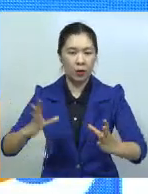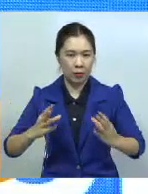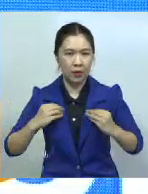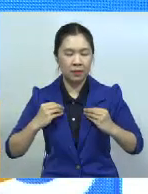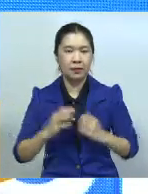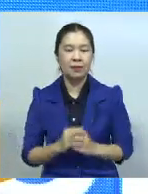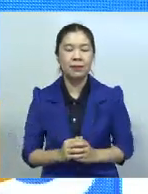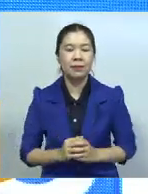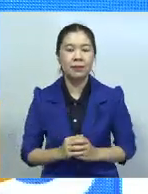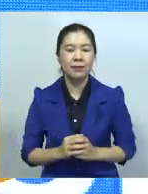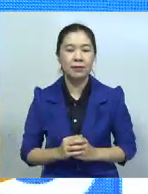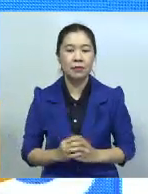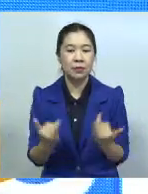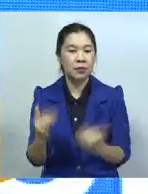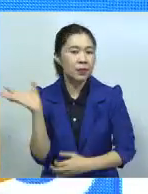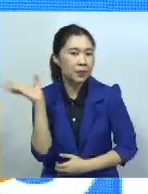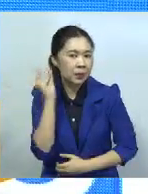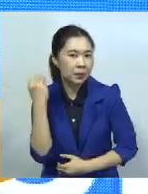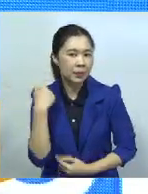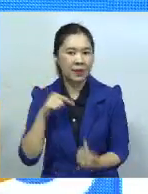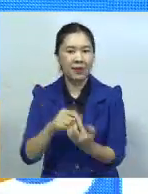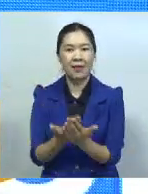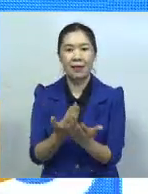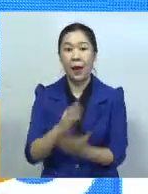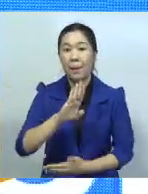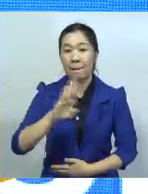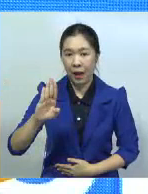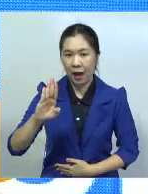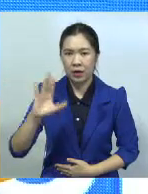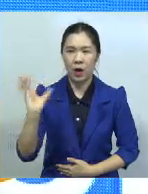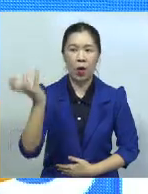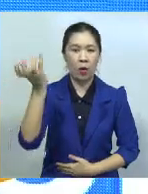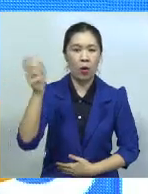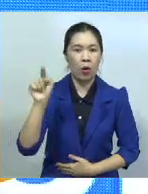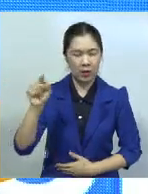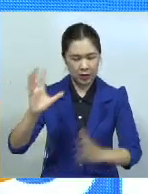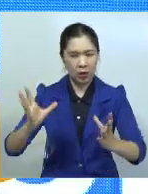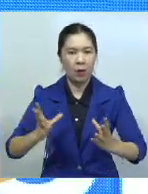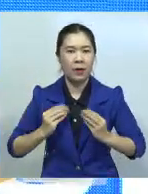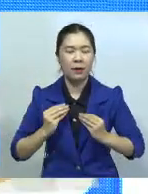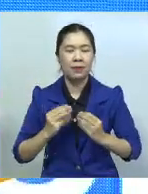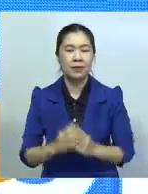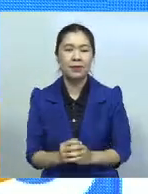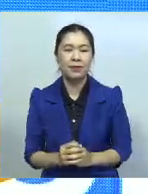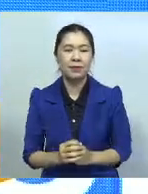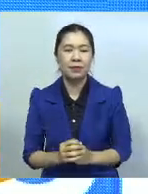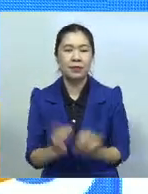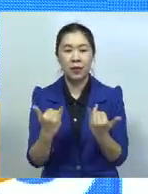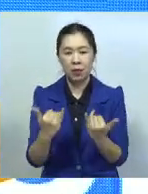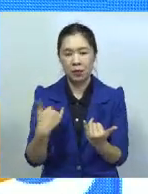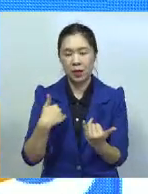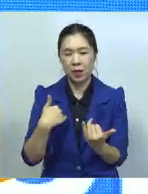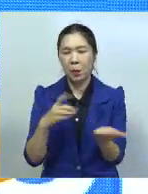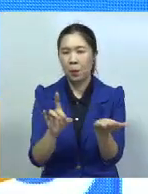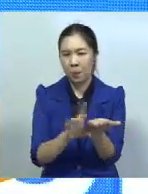วันนี้ก็ผมก็ได้ข่าวว่าค่าเงินบาทของเราเป็นค่าเงินบาทที่ถือว่าโลกยอมรับว่าปลอดภัยที่สุดในเวลานี้มันก็มีทั้งคุณทั้งโทษเหมือ